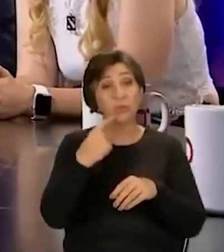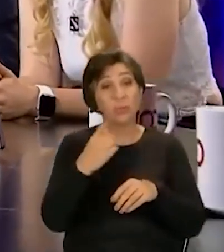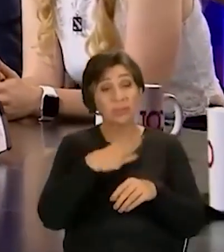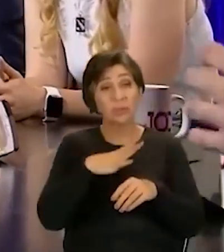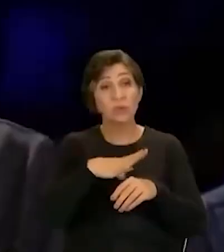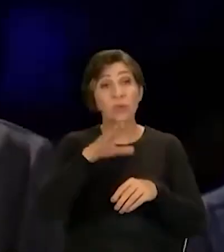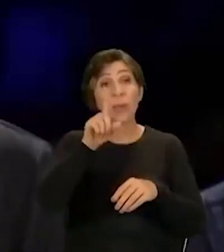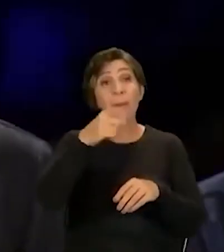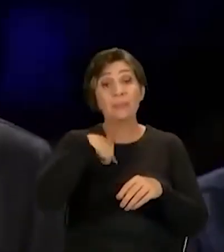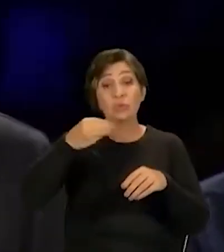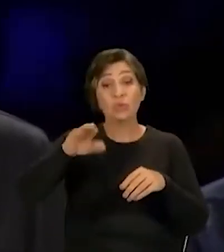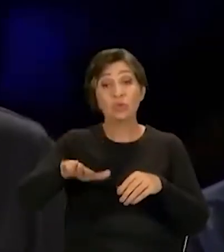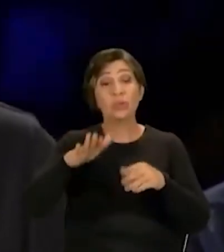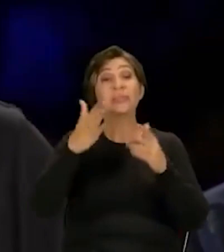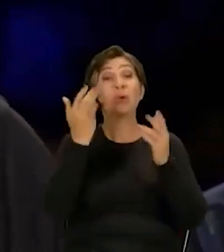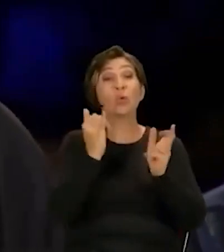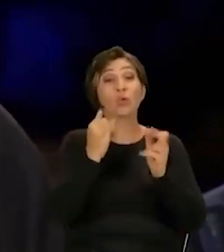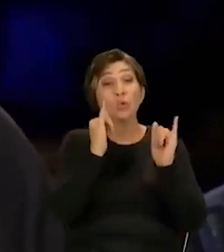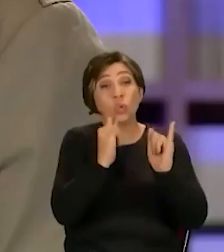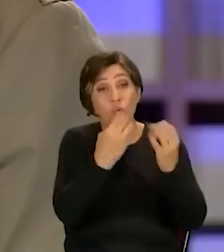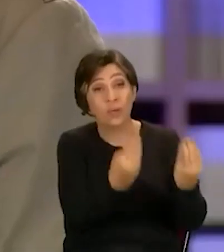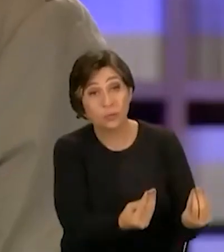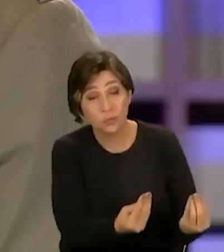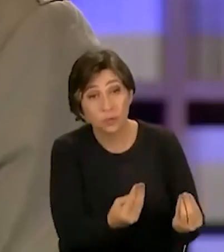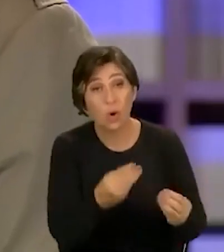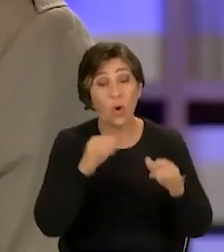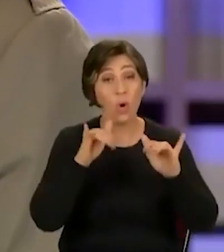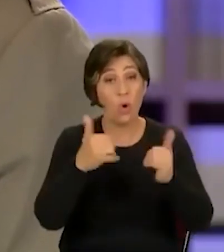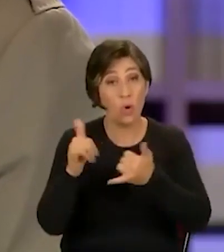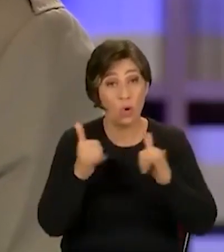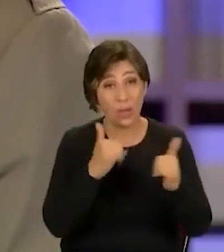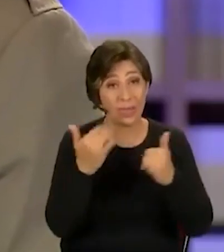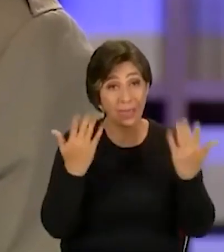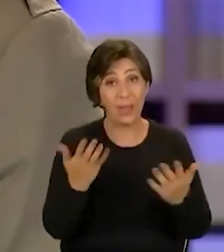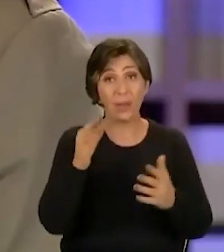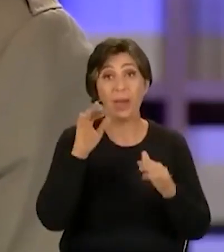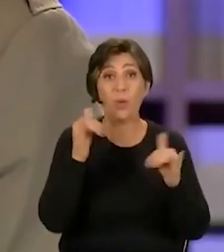Biz çocuklarımıza da kötülük yapıyoruz. Çünkü oyun oynarken de